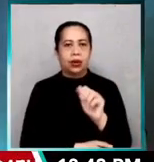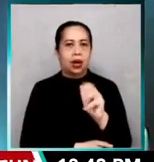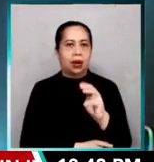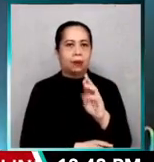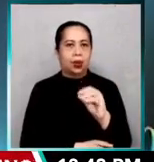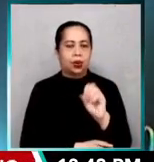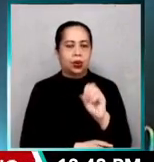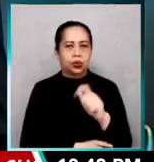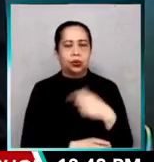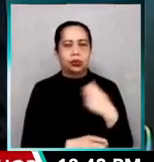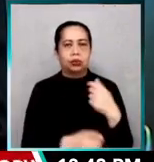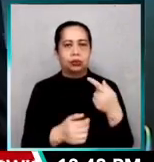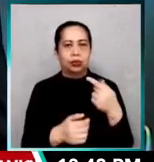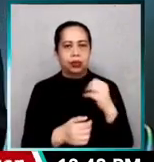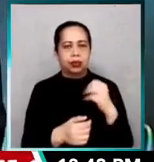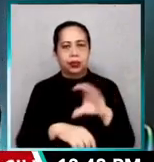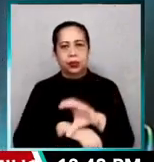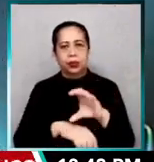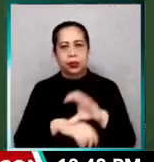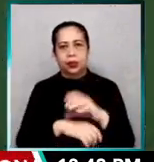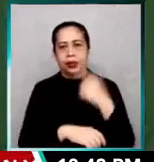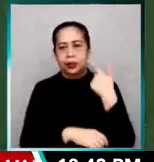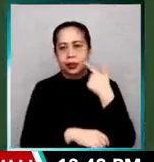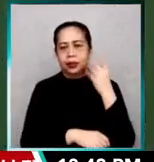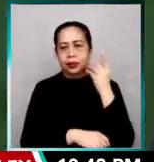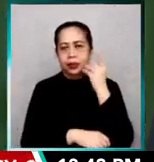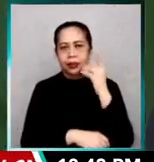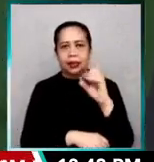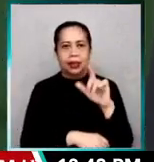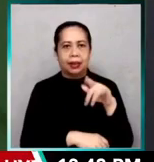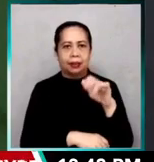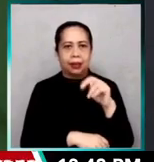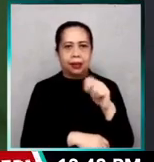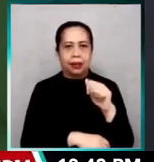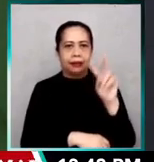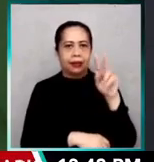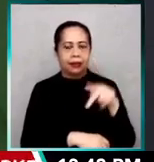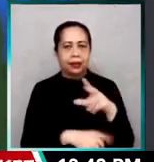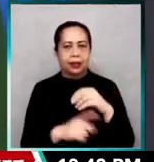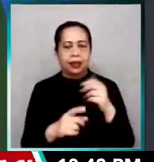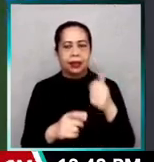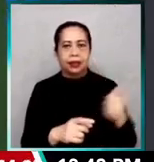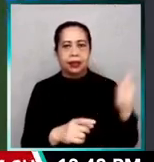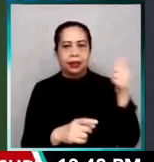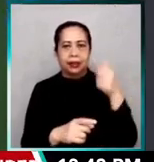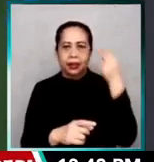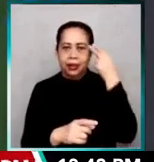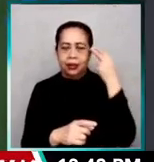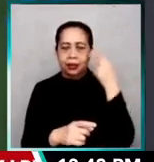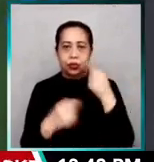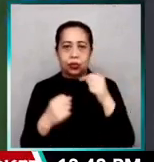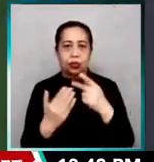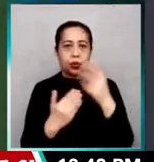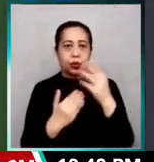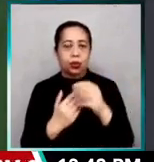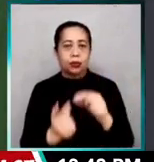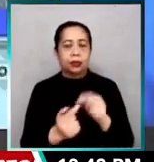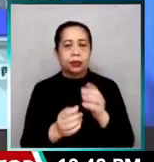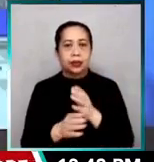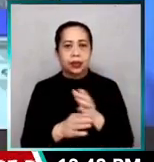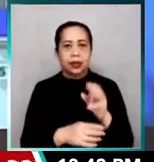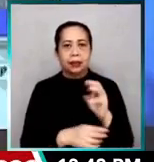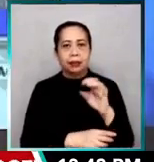Integrated News Consultant Grace de la Peña Reyes at Vice President and Deputy Head for News Programs and Specials Michelle Seva.